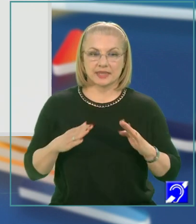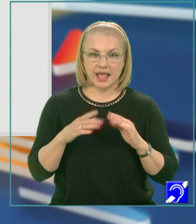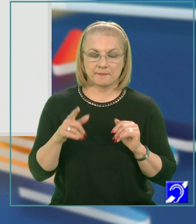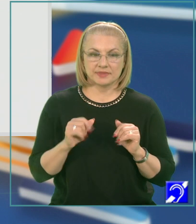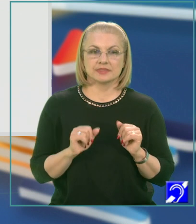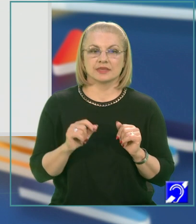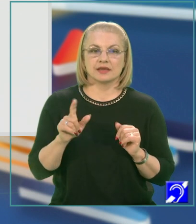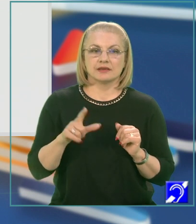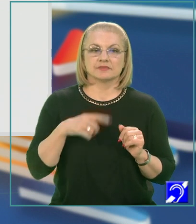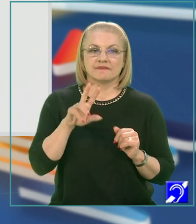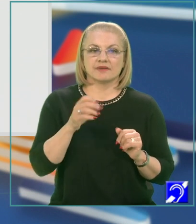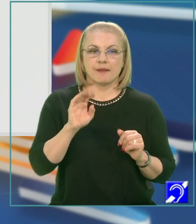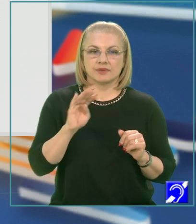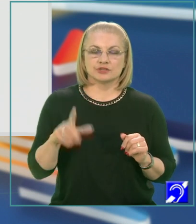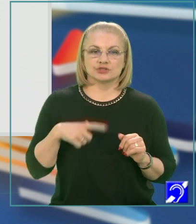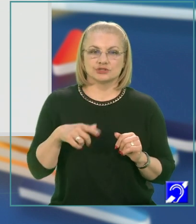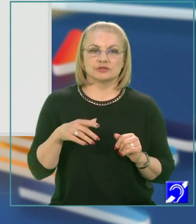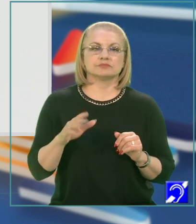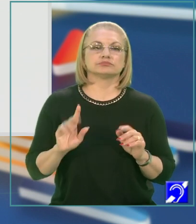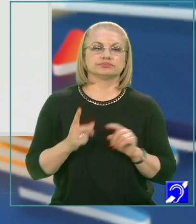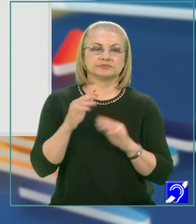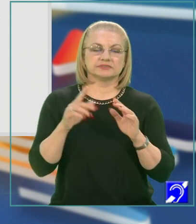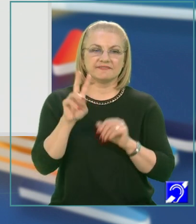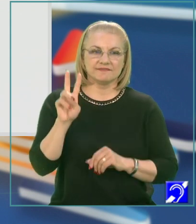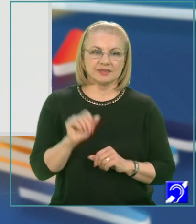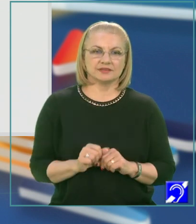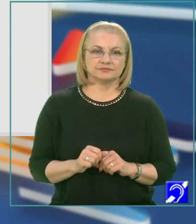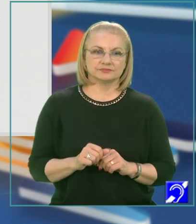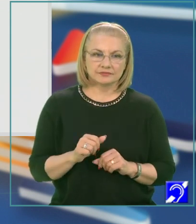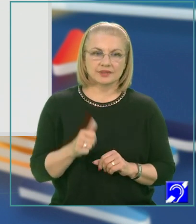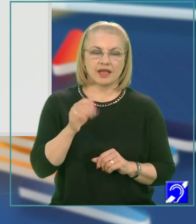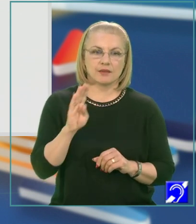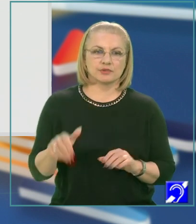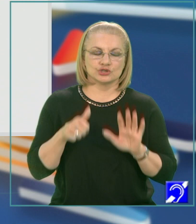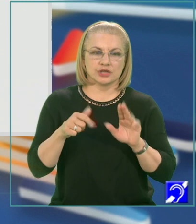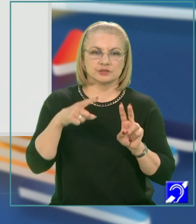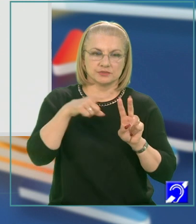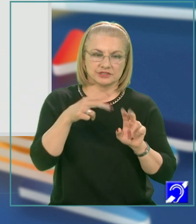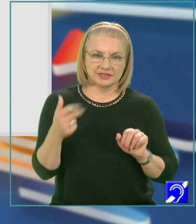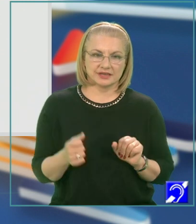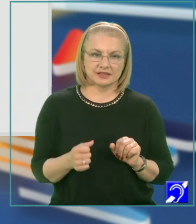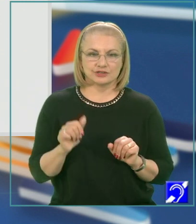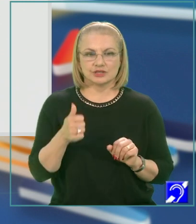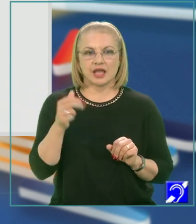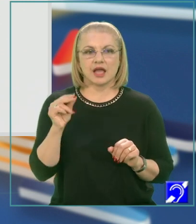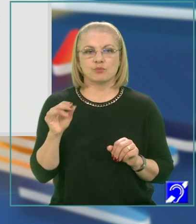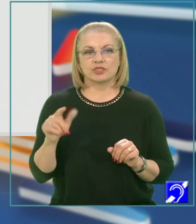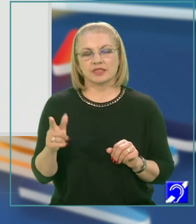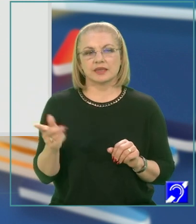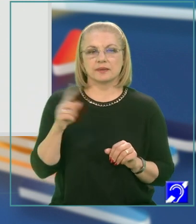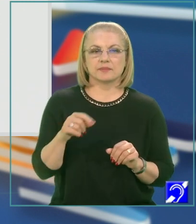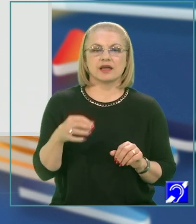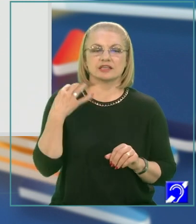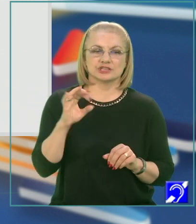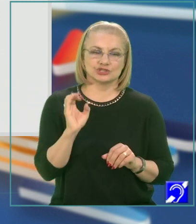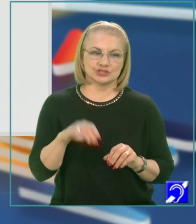se cunosc AB 16 radical din 3 cm și apotema piramidei. Știm ce înseamnă apotema, înălțimea unei fețe laterale.